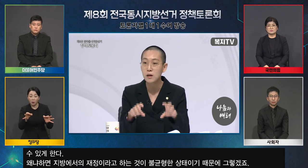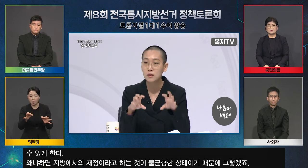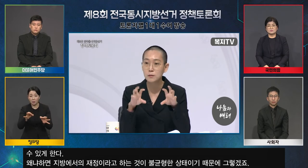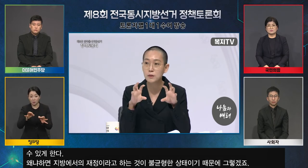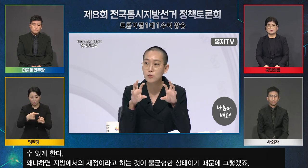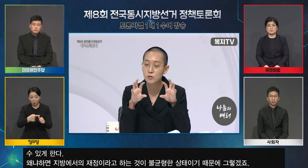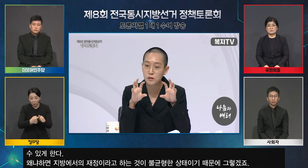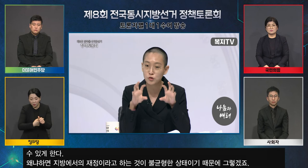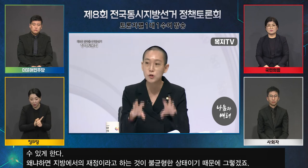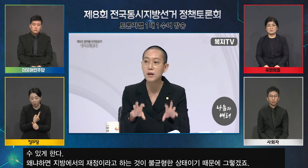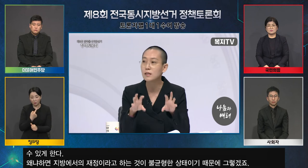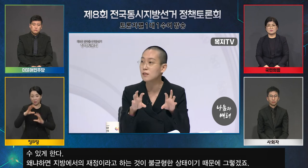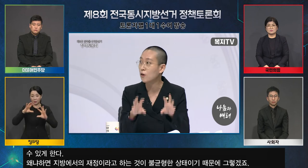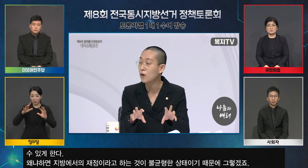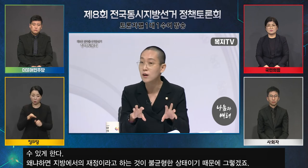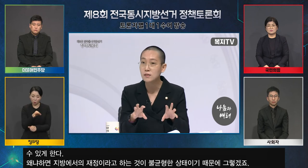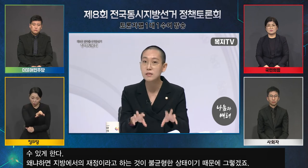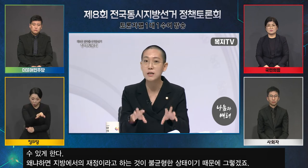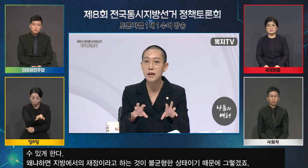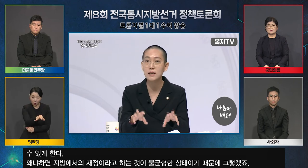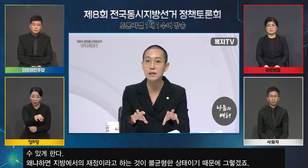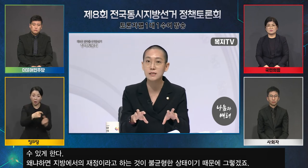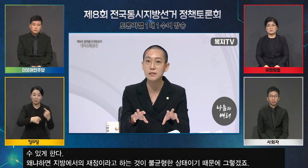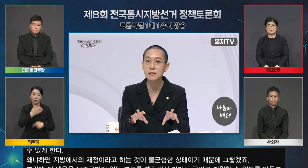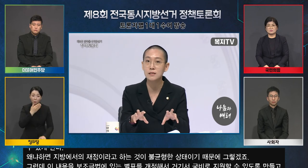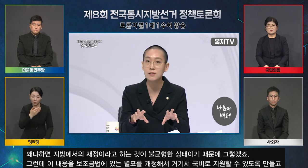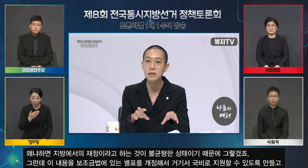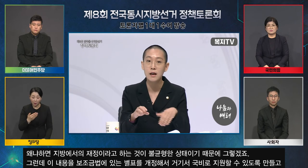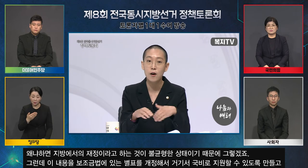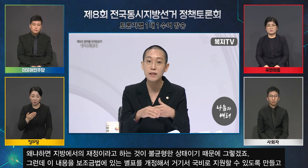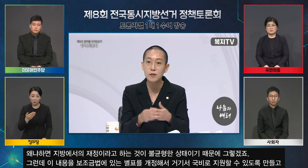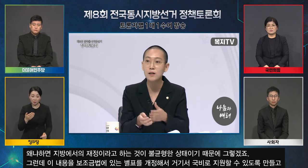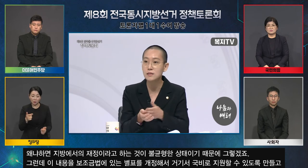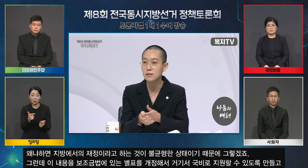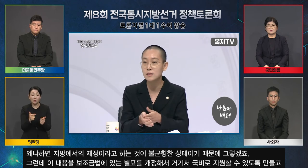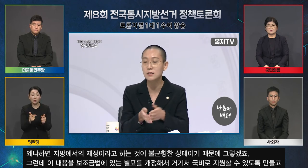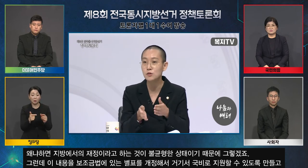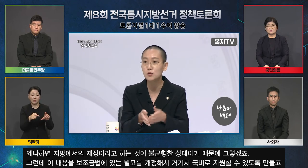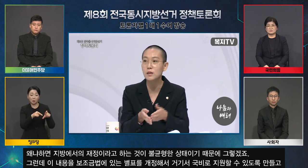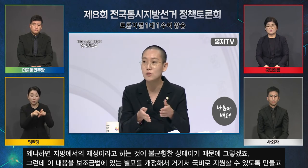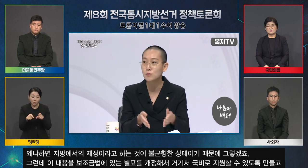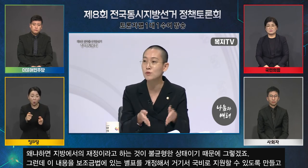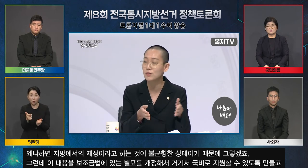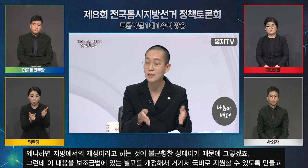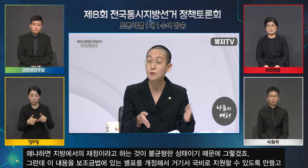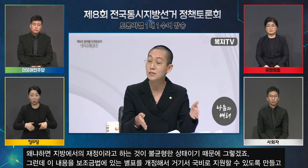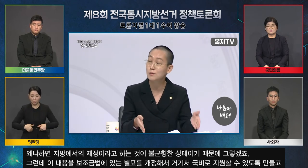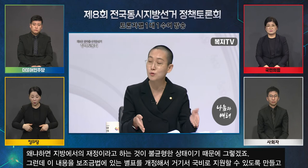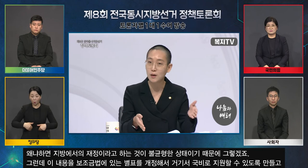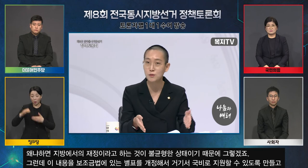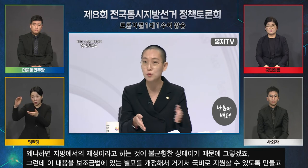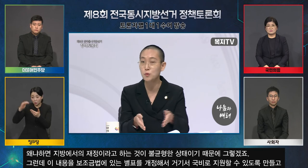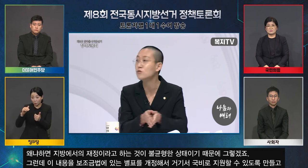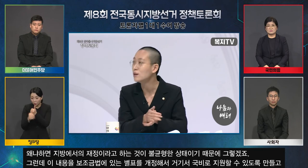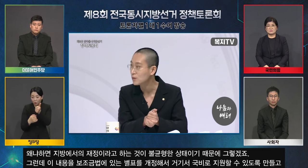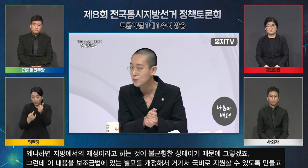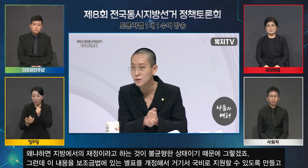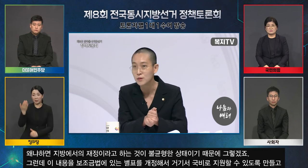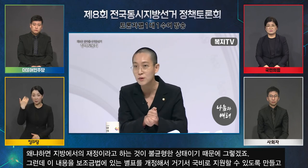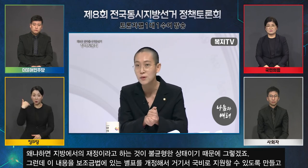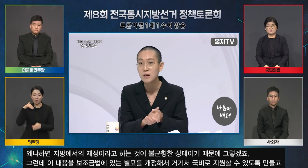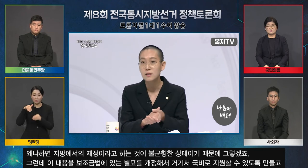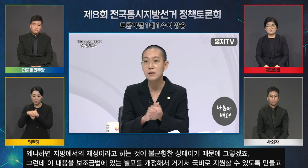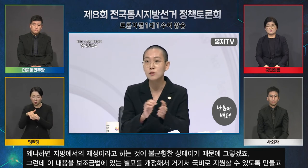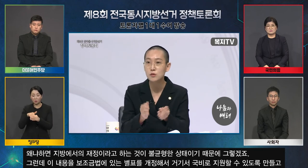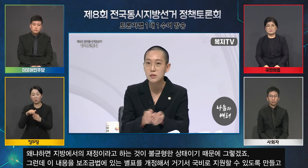만들고 그 비율을 규정하는 것을 장애인 단체들은 한결같이 사실은 인수위 이전부터 대선 시기부터 계속 요구하고